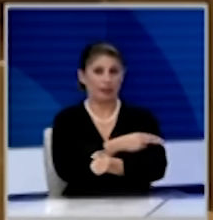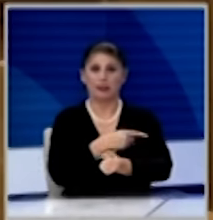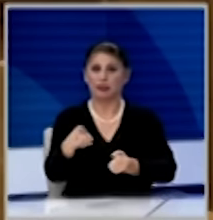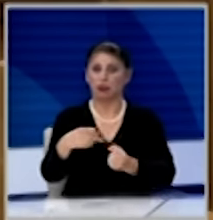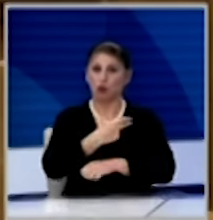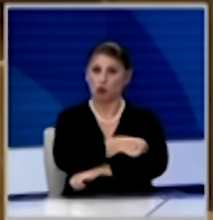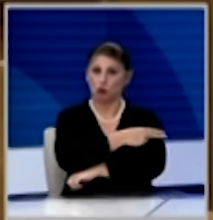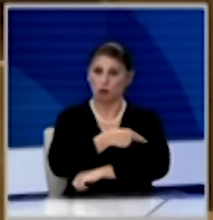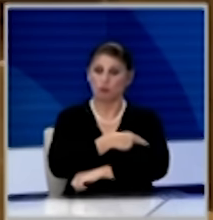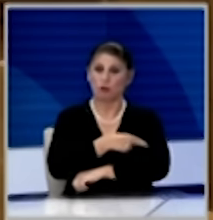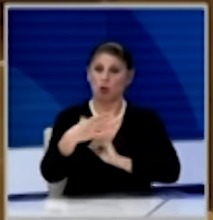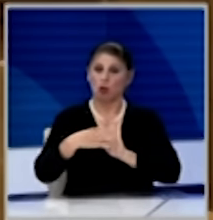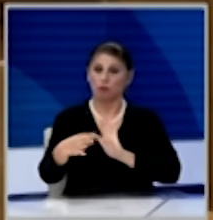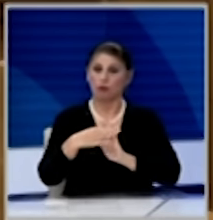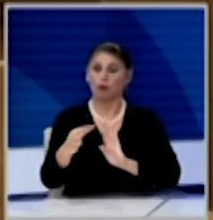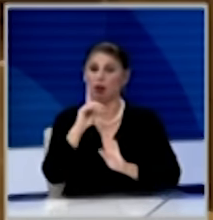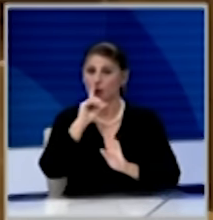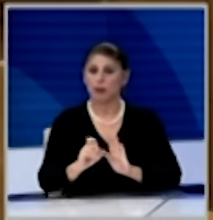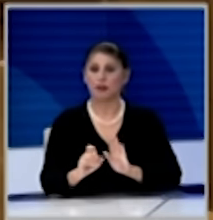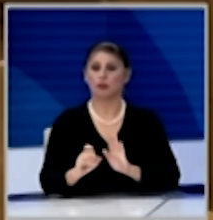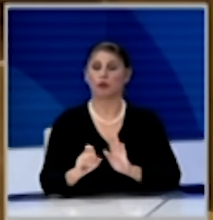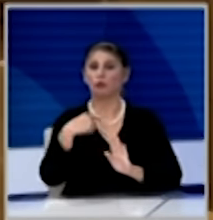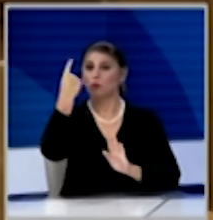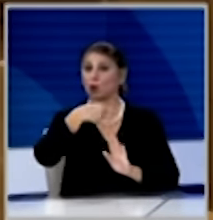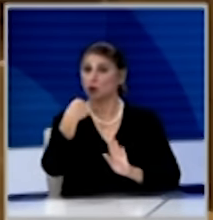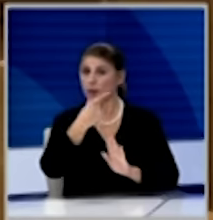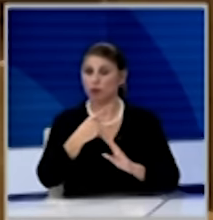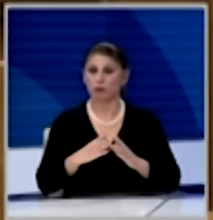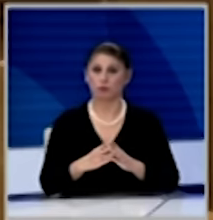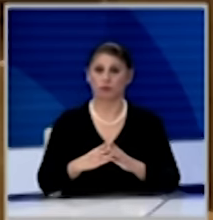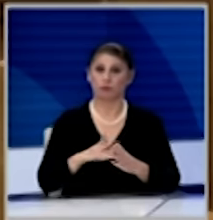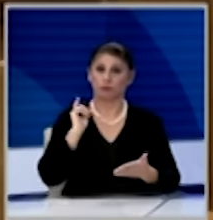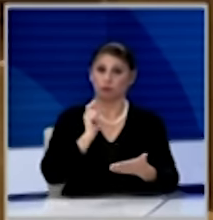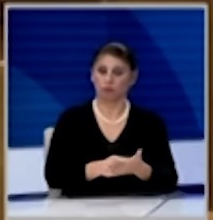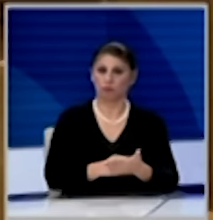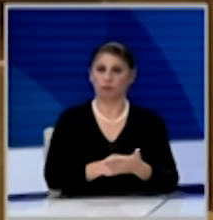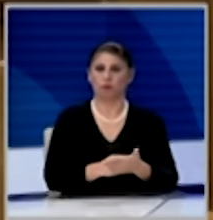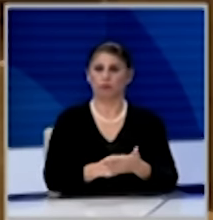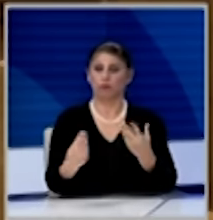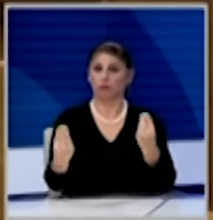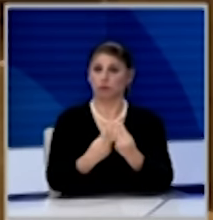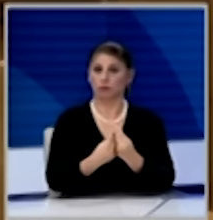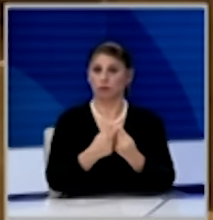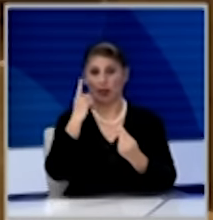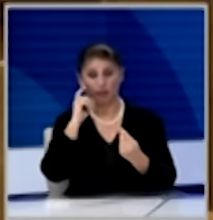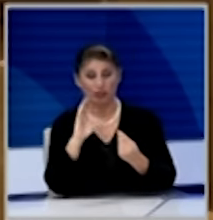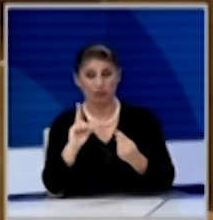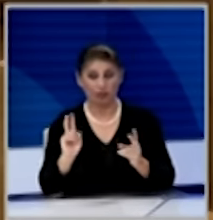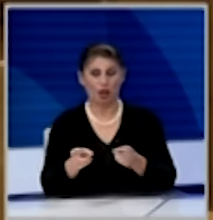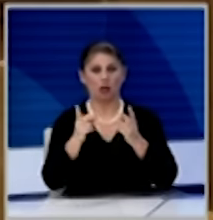προσλήψεις απαραίτητου ιατρικού νοσηλευτικού προσωπικού προμήθεια κατάλληλων διαγνωστικών